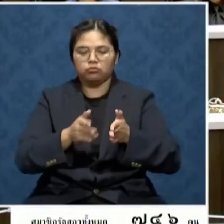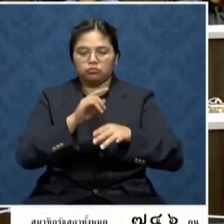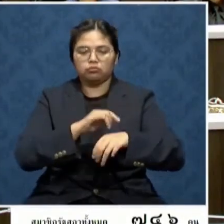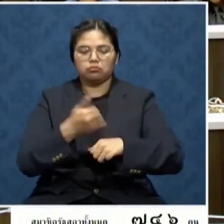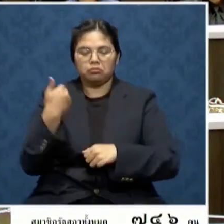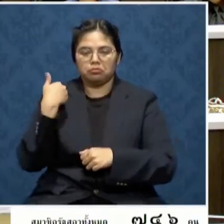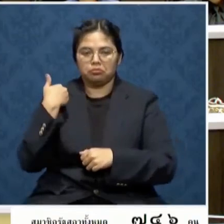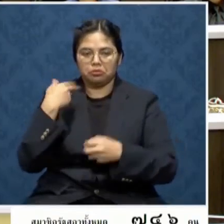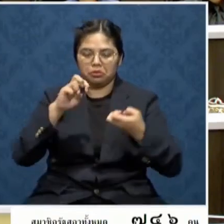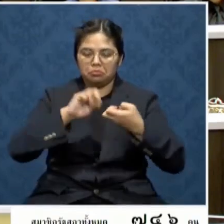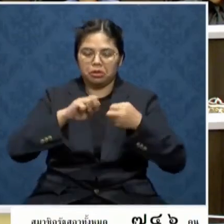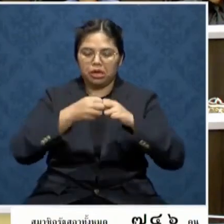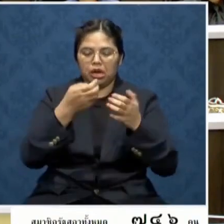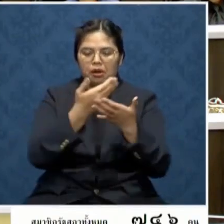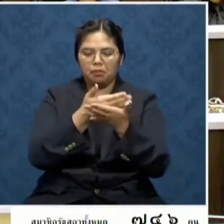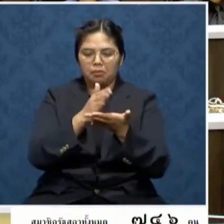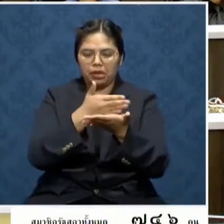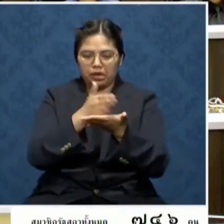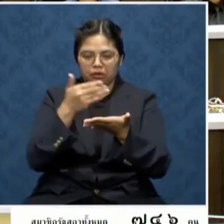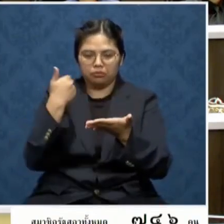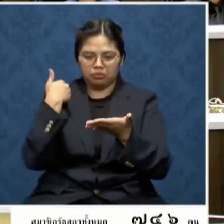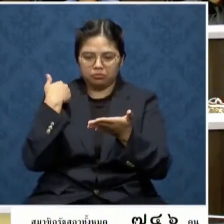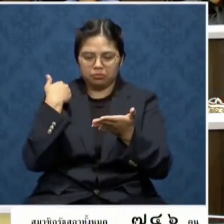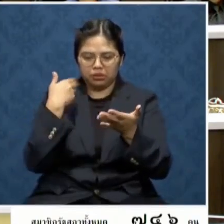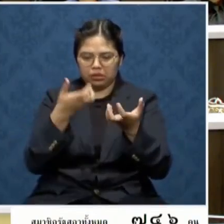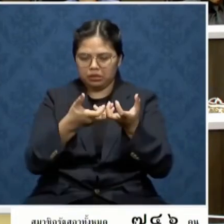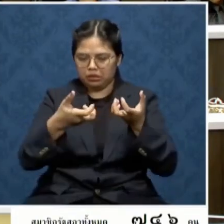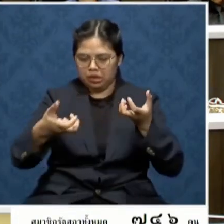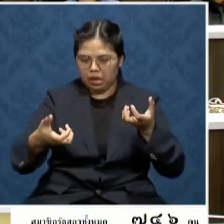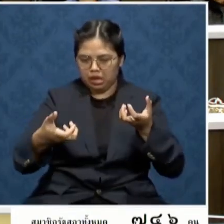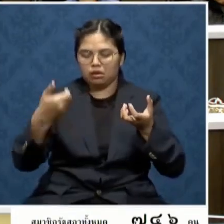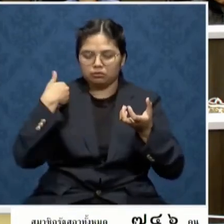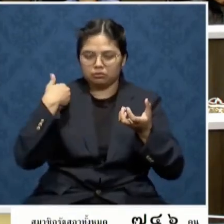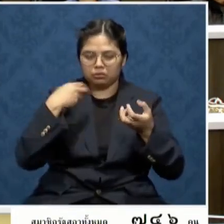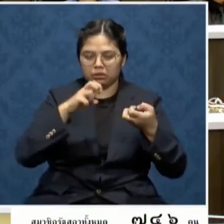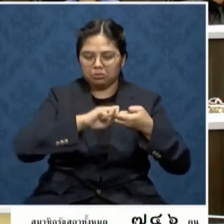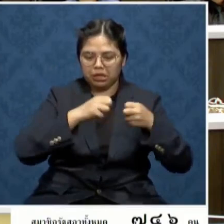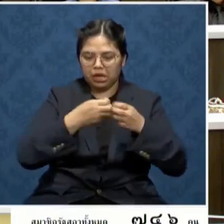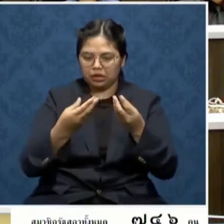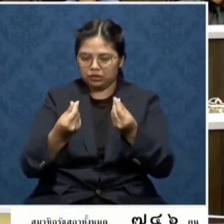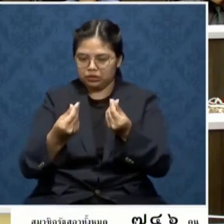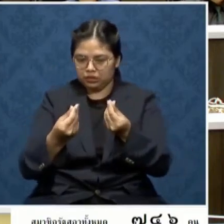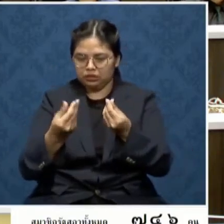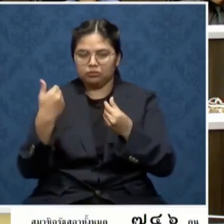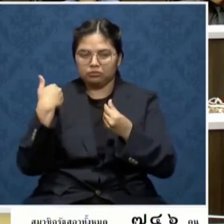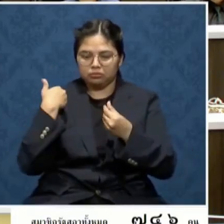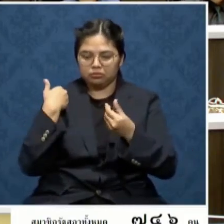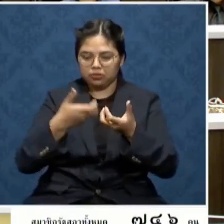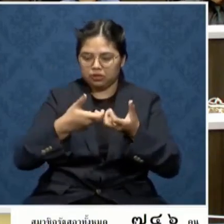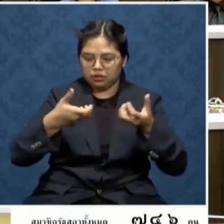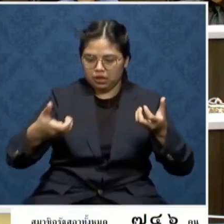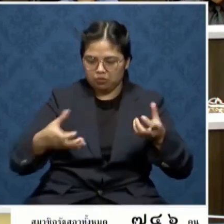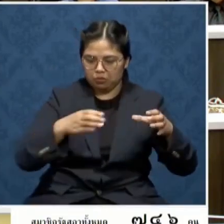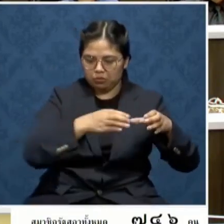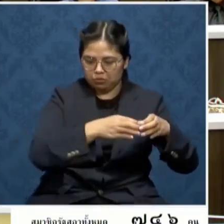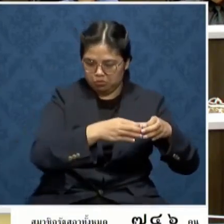ได้แยกปัญหาของกลุ่มชาติพันธุ์ออกจากนโยบายในการแก้ไขปัญหาที่ดินโดยกล่าวถึงกลุ่มชาติพันธุ์